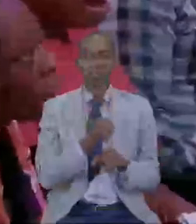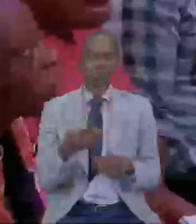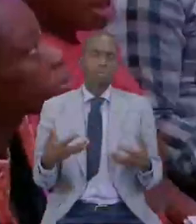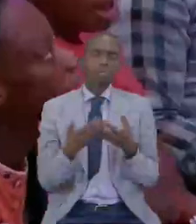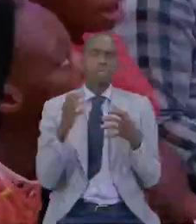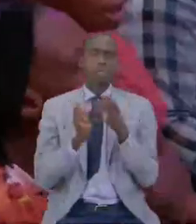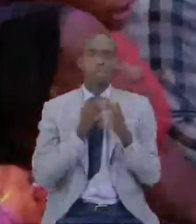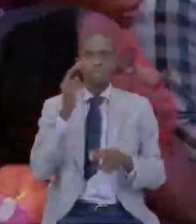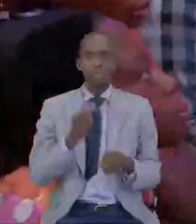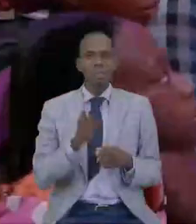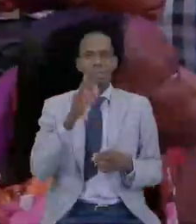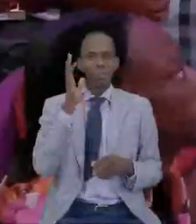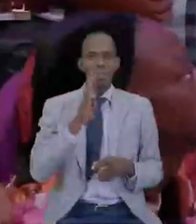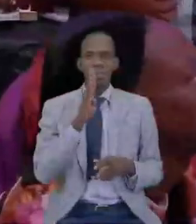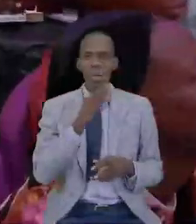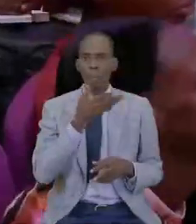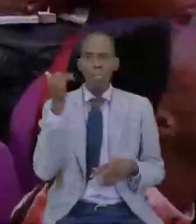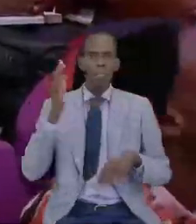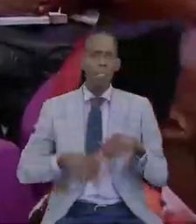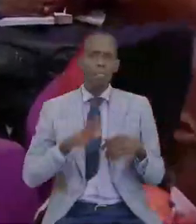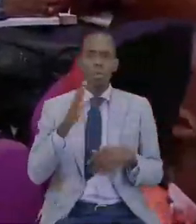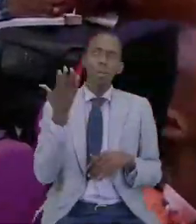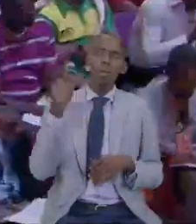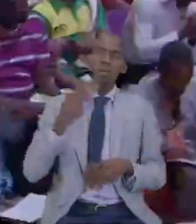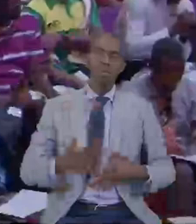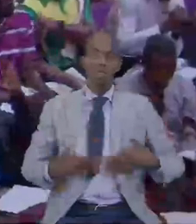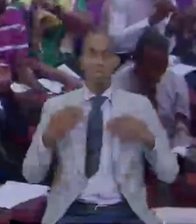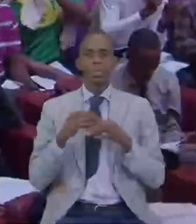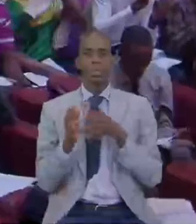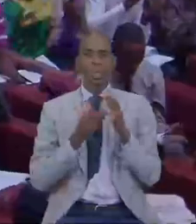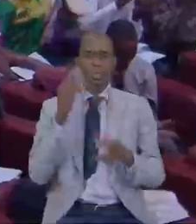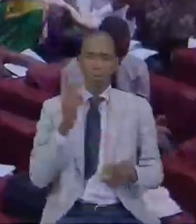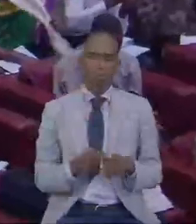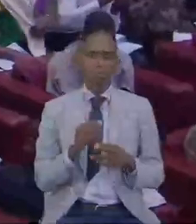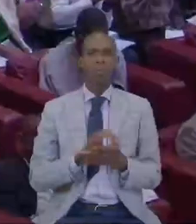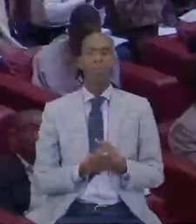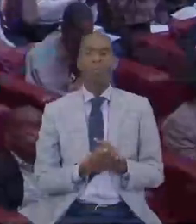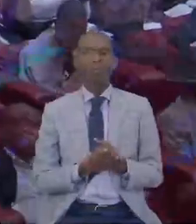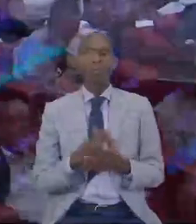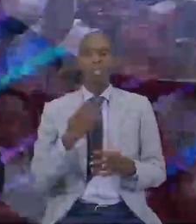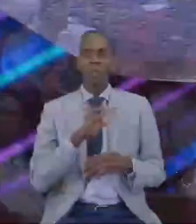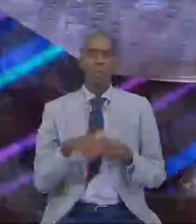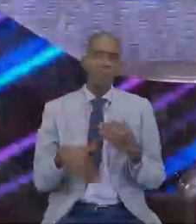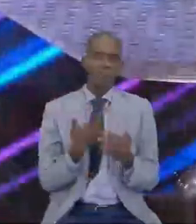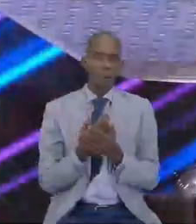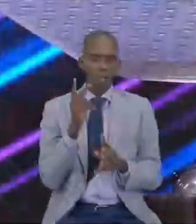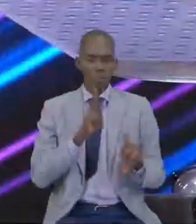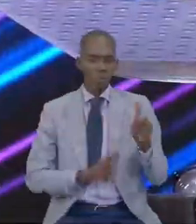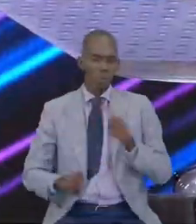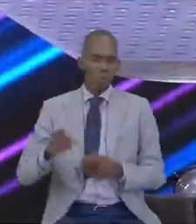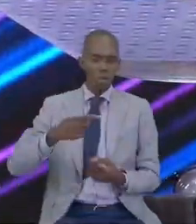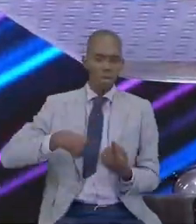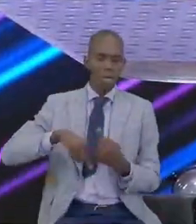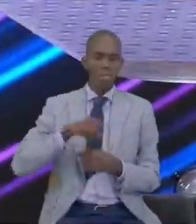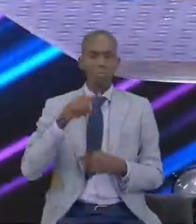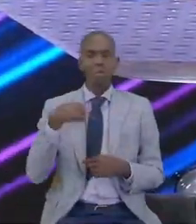seras meilleur que ta vie passée au nom de Jésus. Peu importe ce que les gens autour de toi qui vivent dans la crainte,